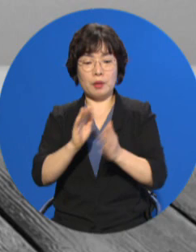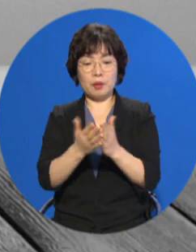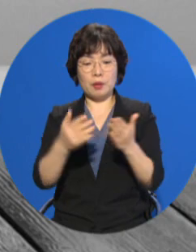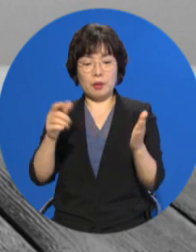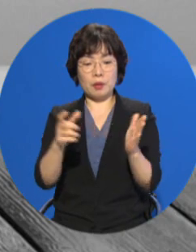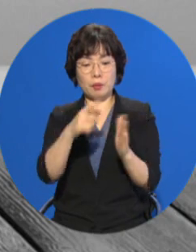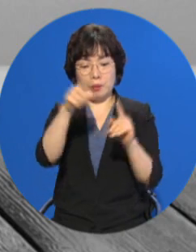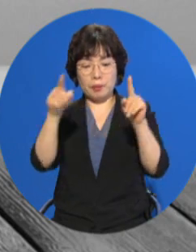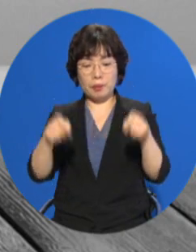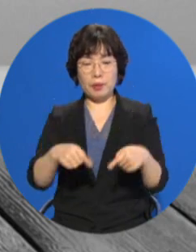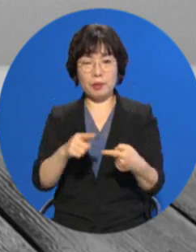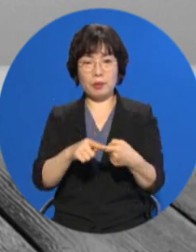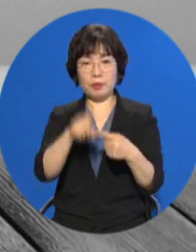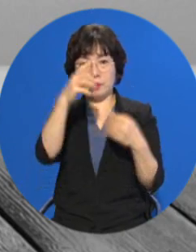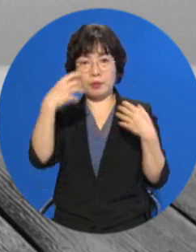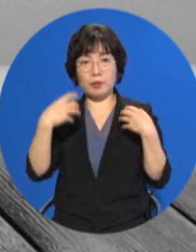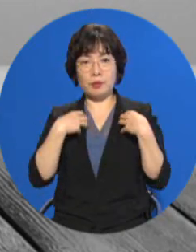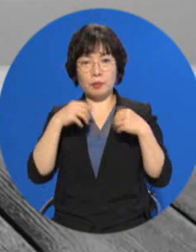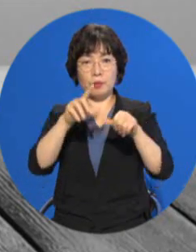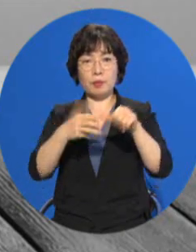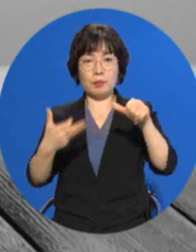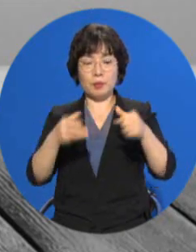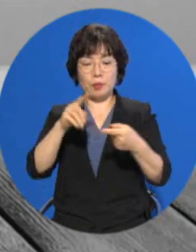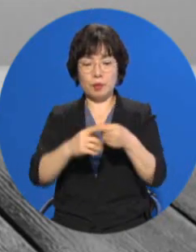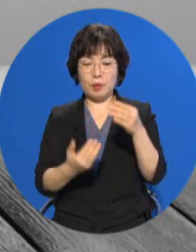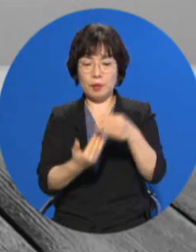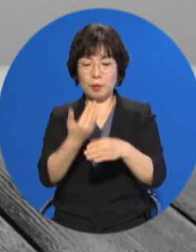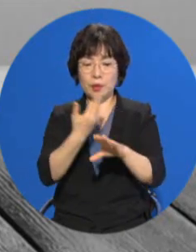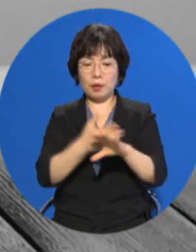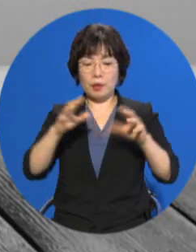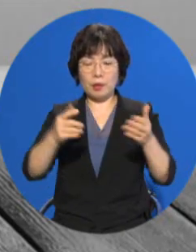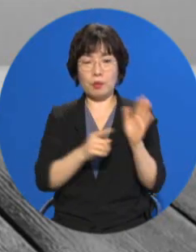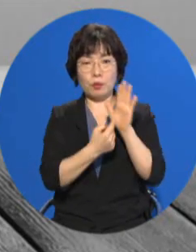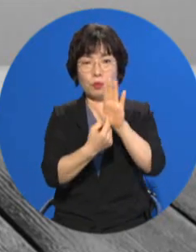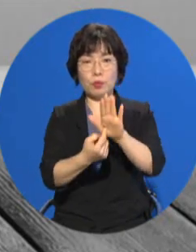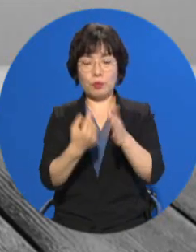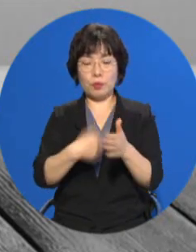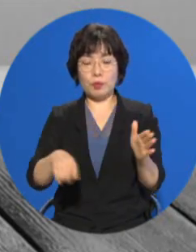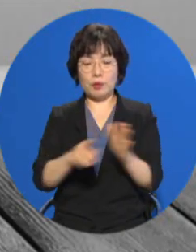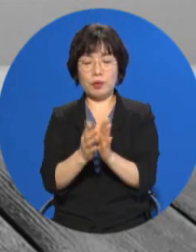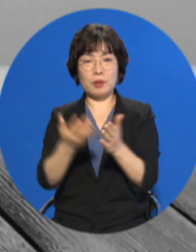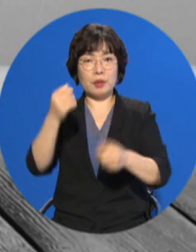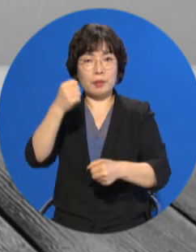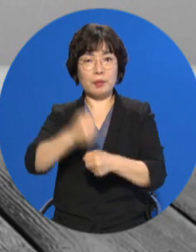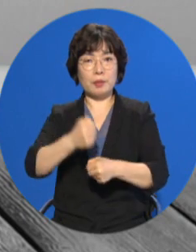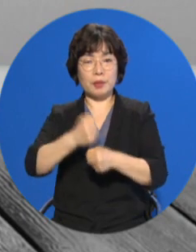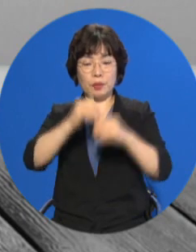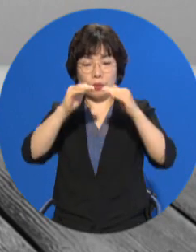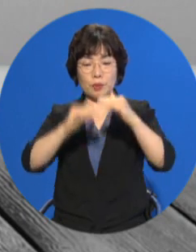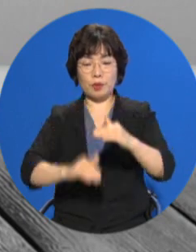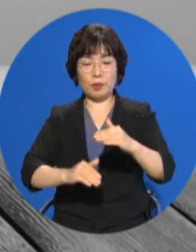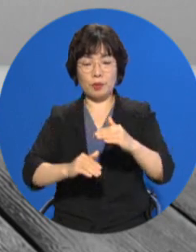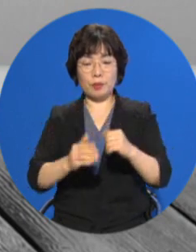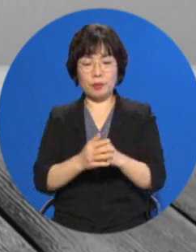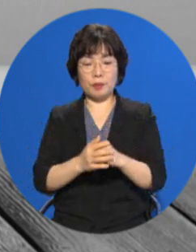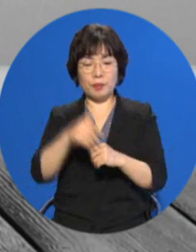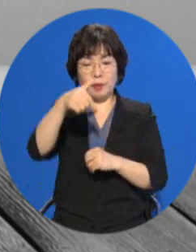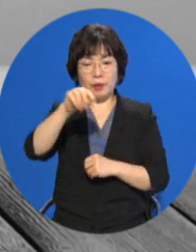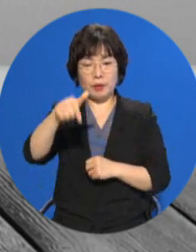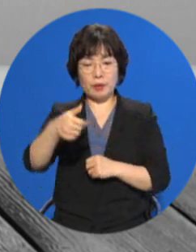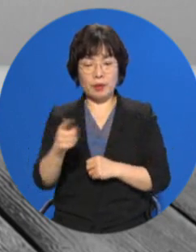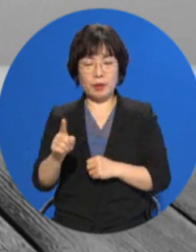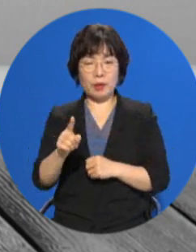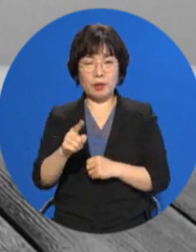계획이라는 문서에는 정부가 광주 사태를 해외에 올바로 알리기 위해 책자를 발간하겠다는 내용이 나오고 각하,